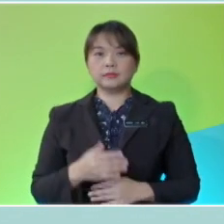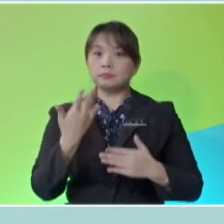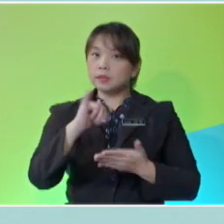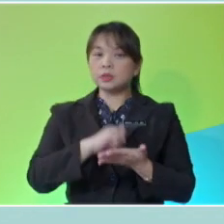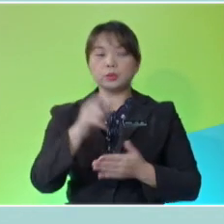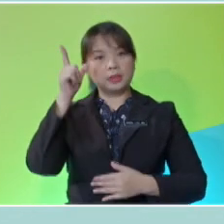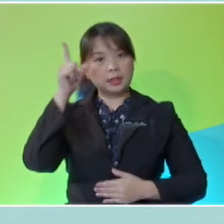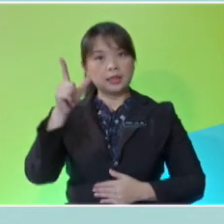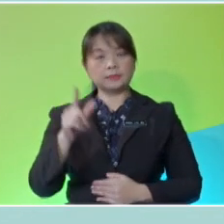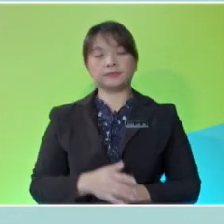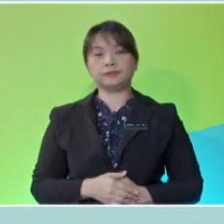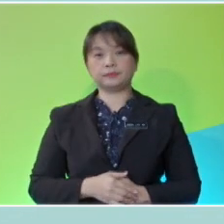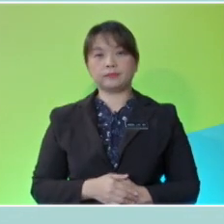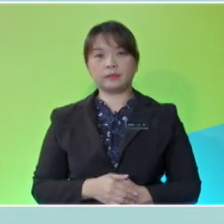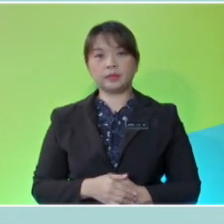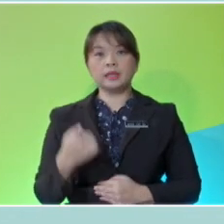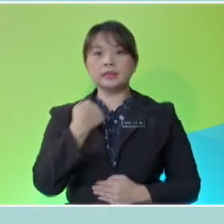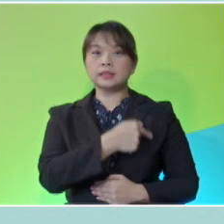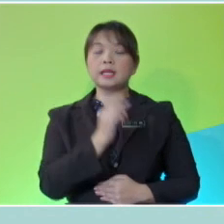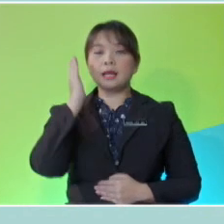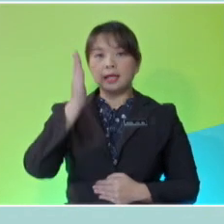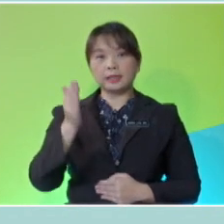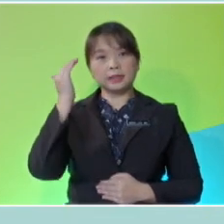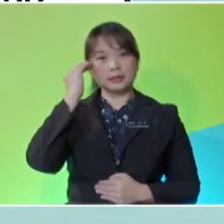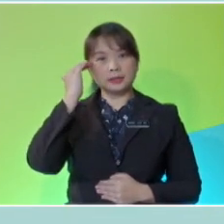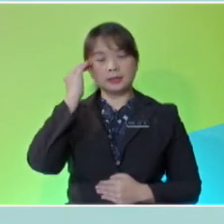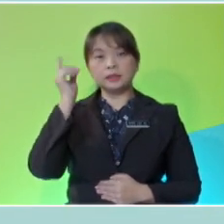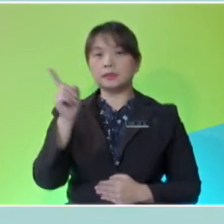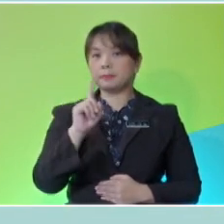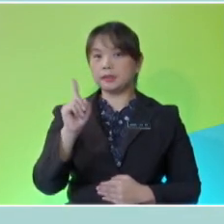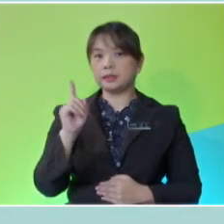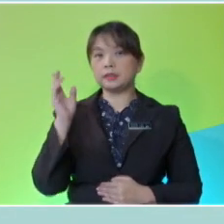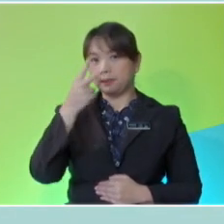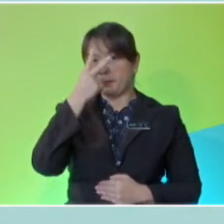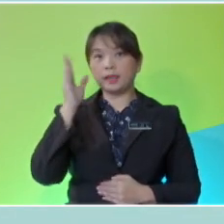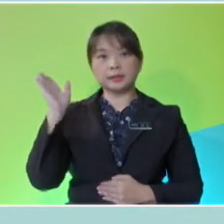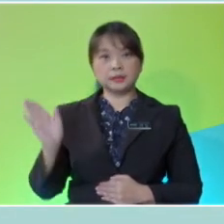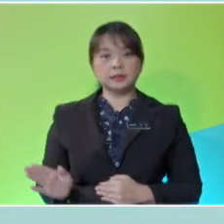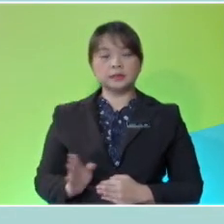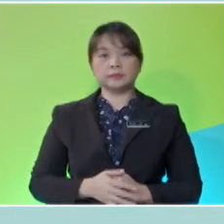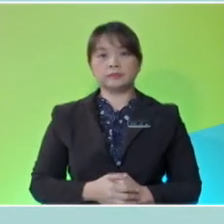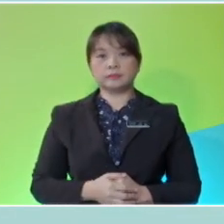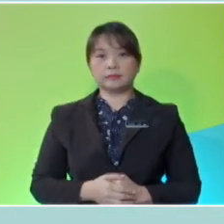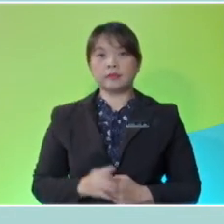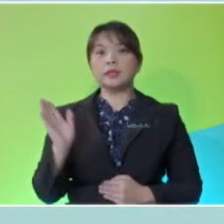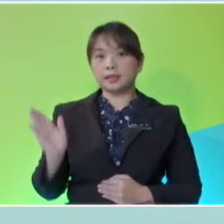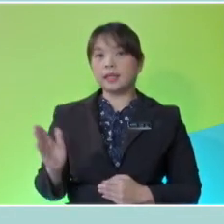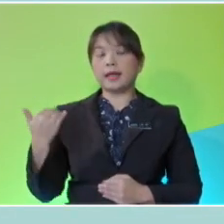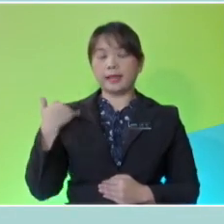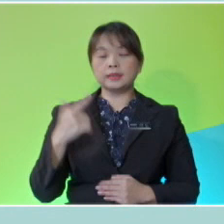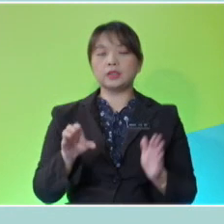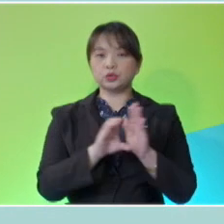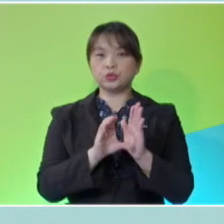ditunjukkan Oke kita akan kenal pasti di mana simbol garisan Oke seperti contoh itu adalah contoh jalan